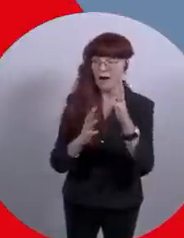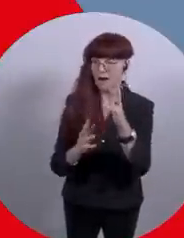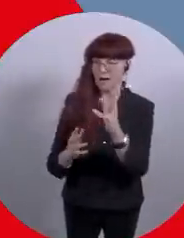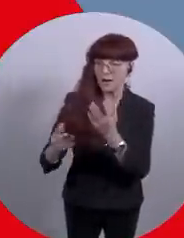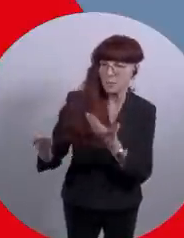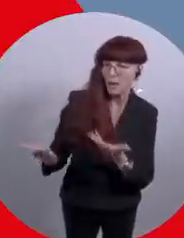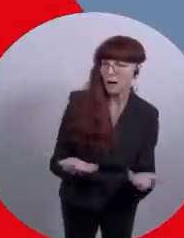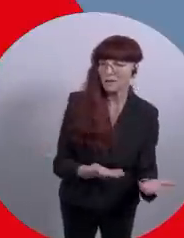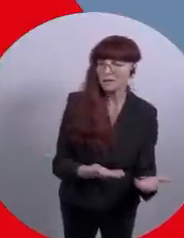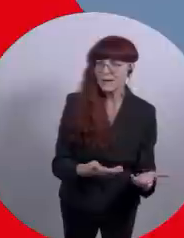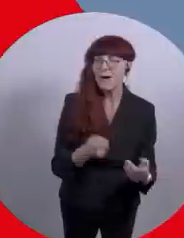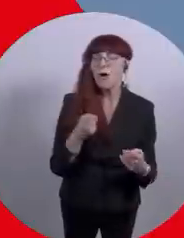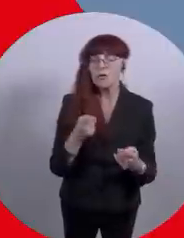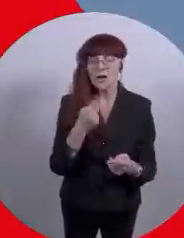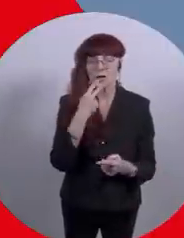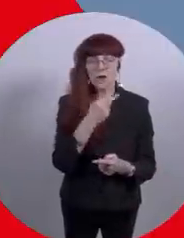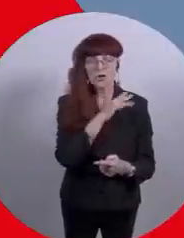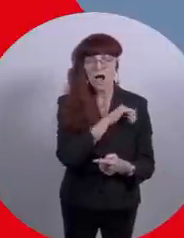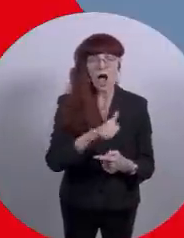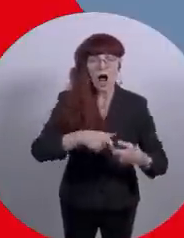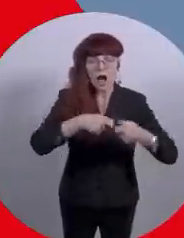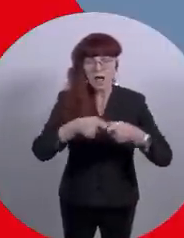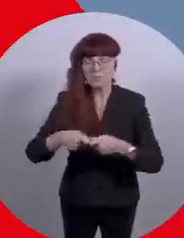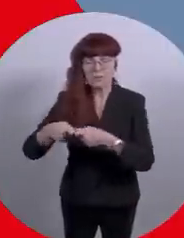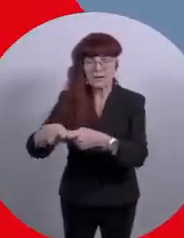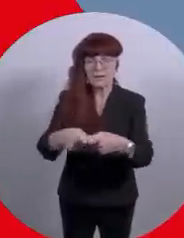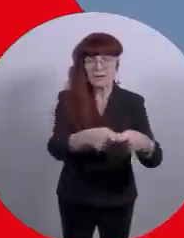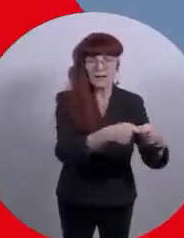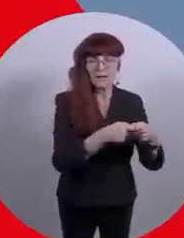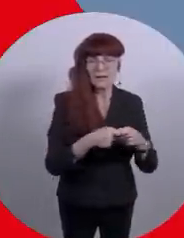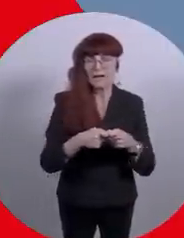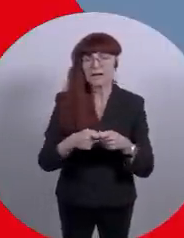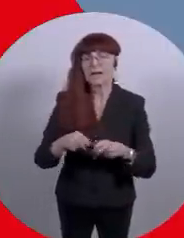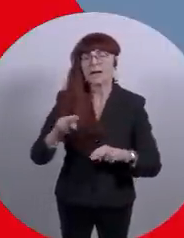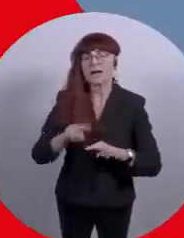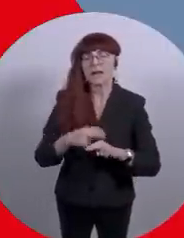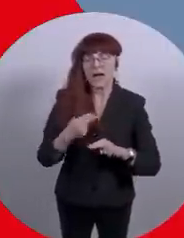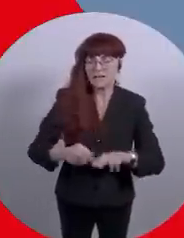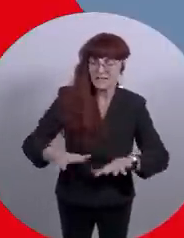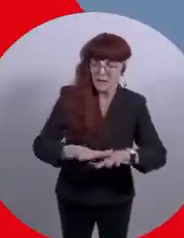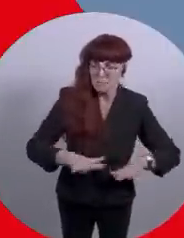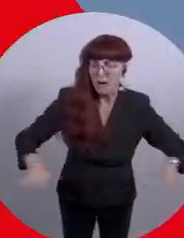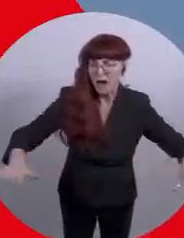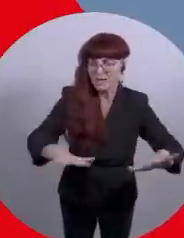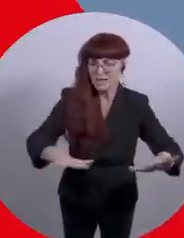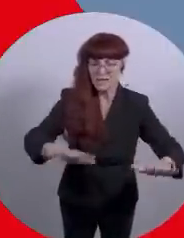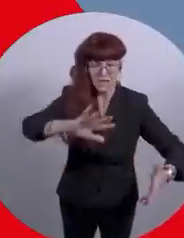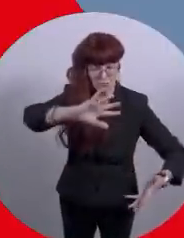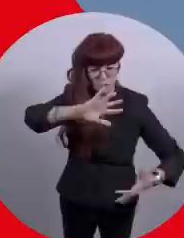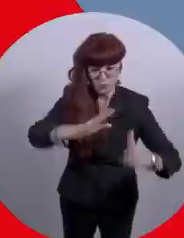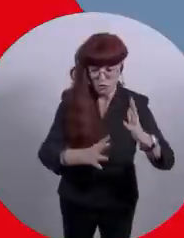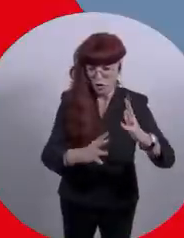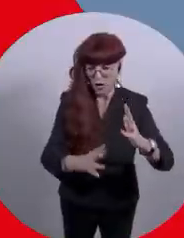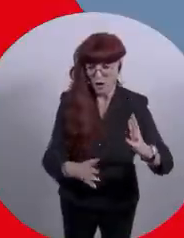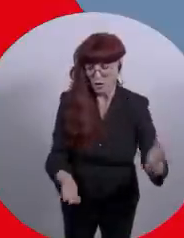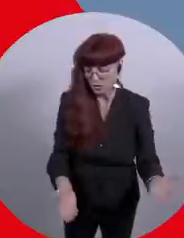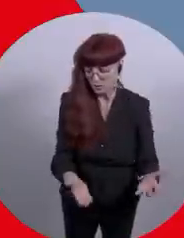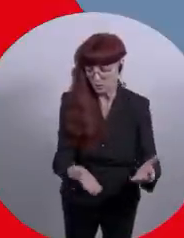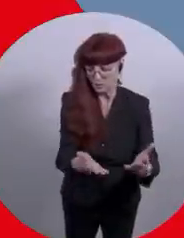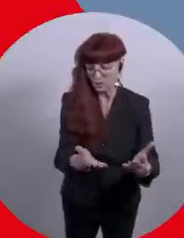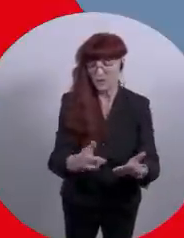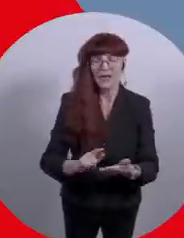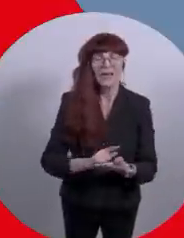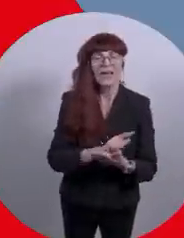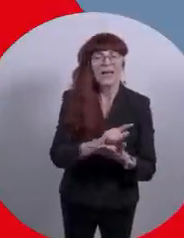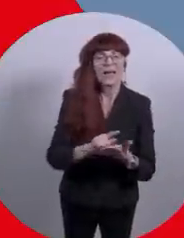geschaut hat das war da mit allen Mitgliedern mit allen mit der gesamten Basis dieses Feuer am laufen heute es ist Zeitfenster offen